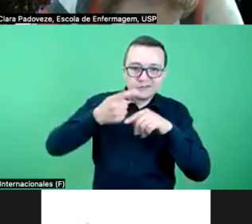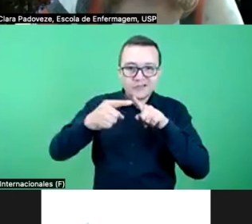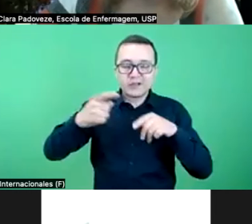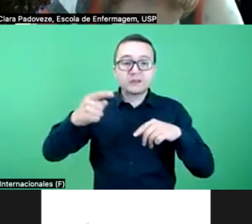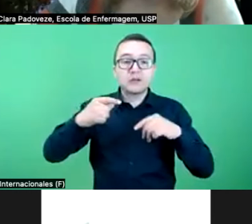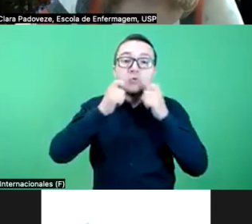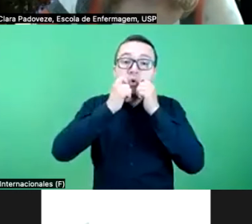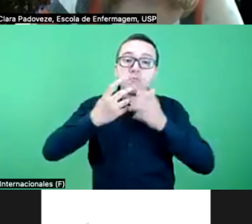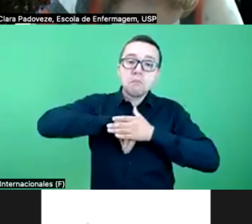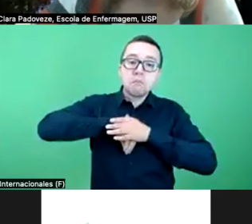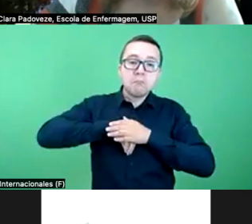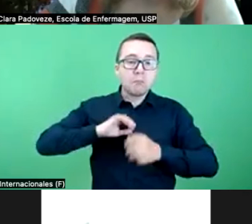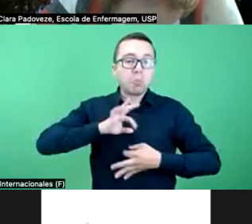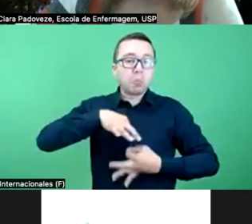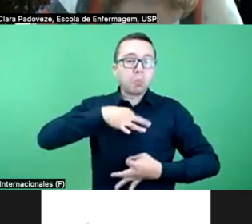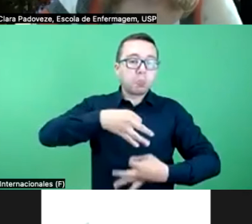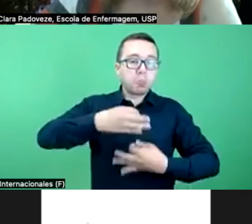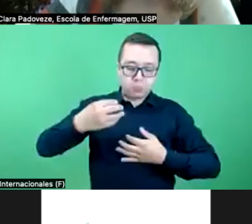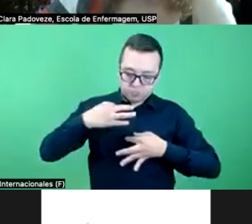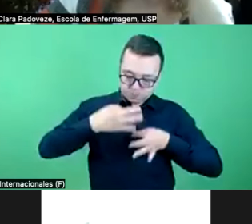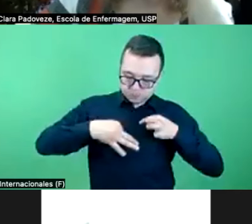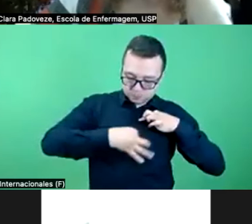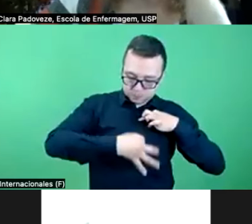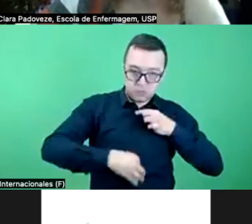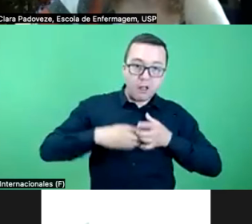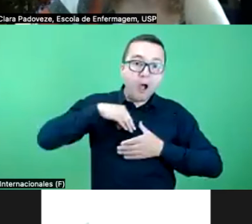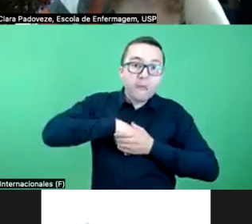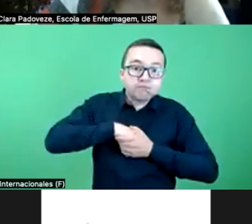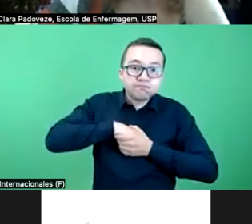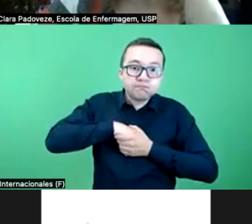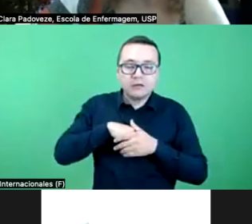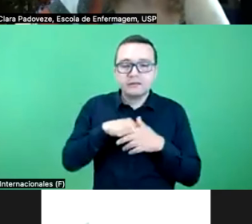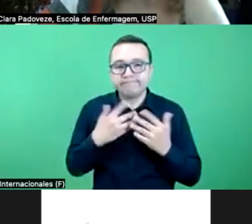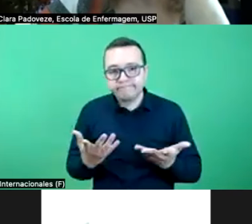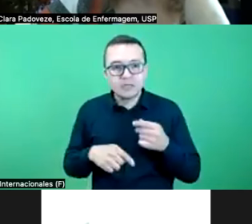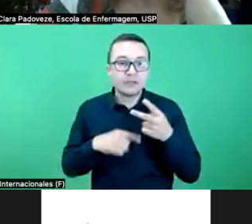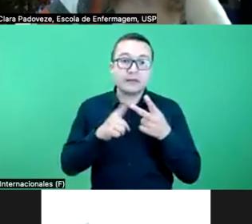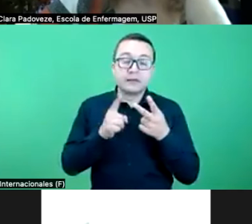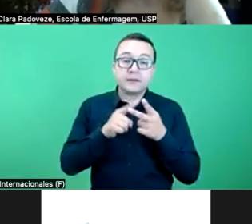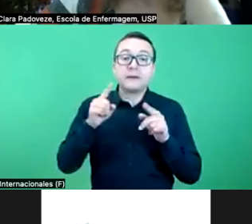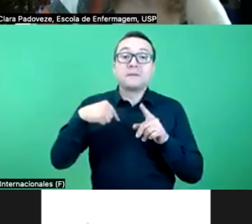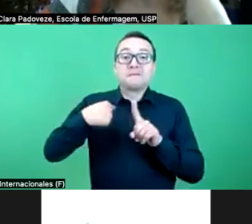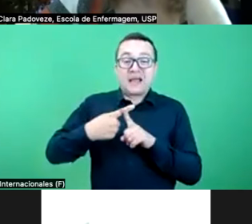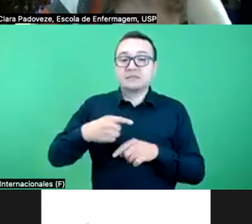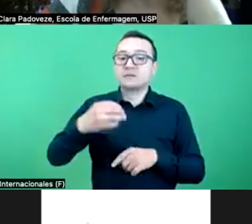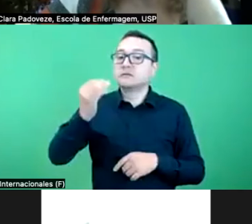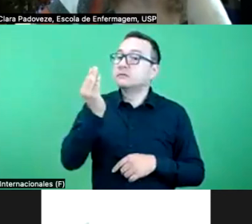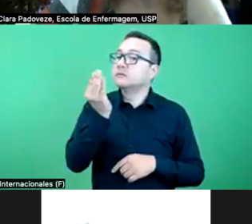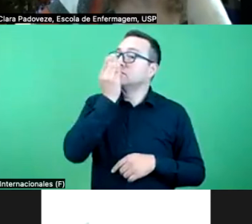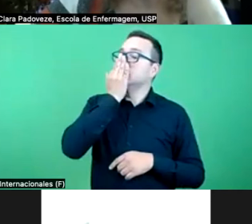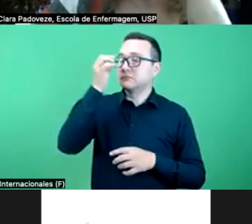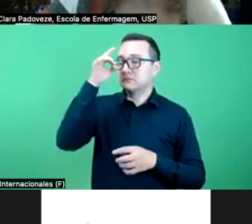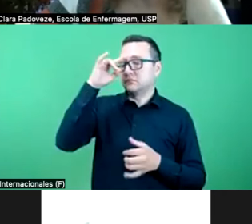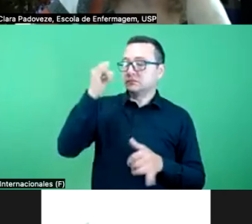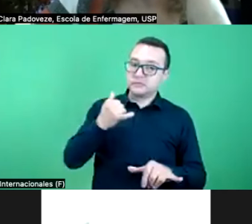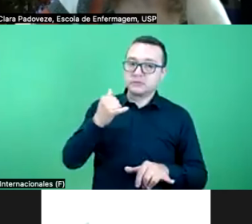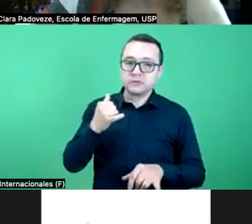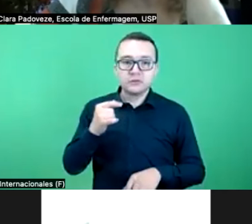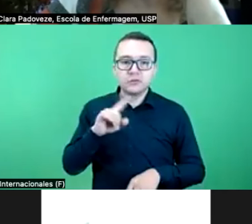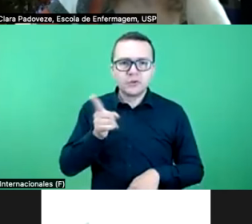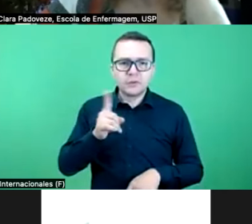jambes. Puis elle a été victime de complications dans son accouchement, elle a